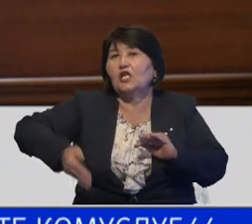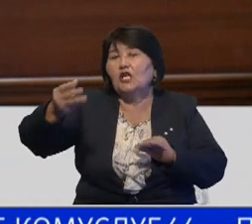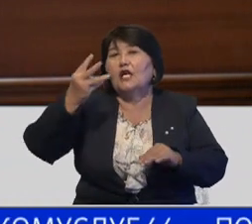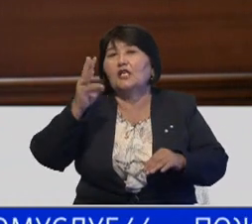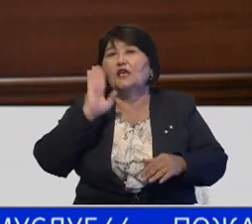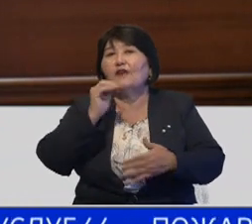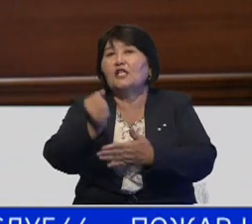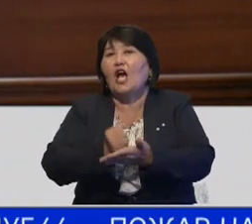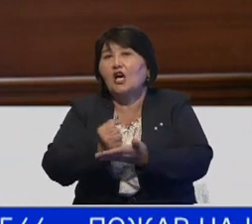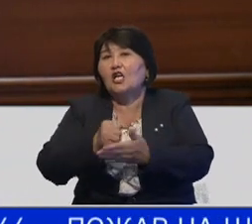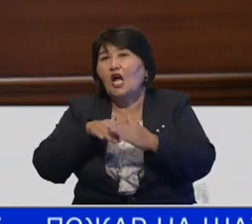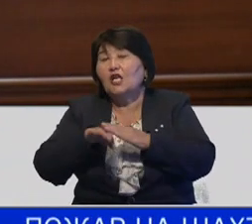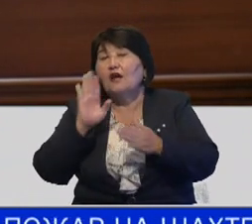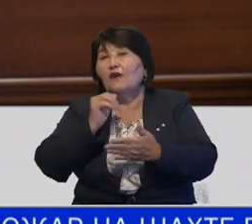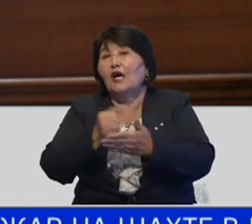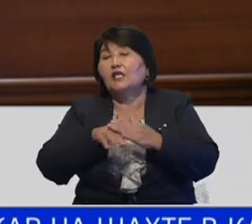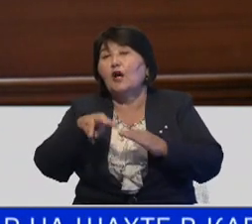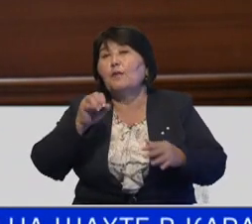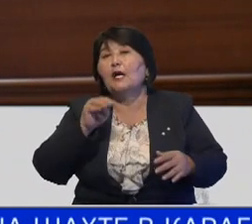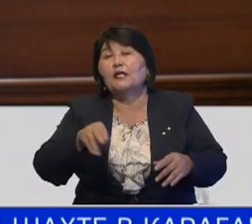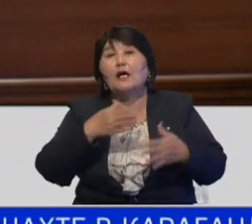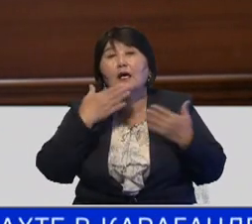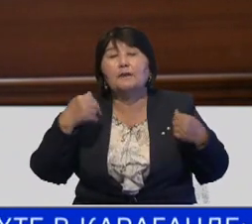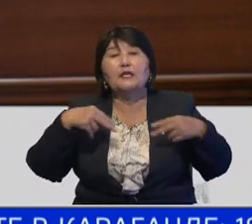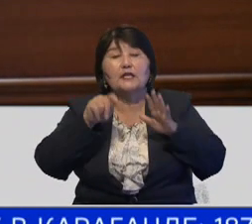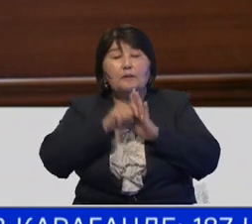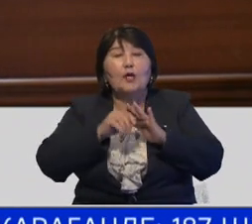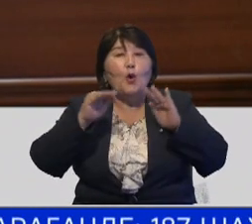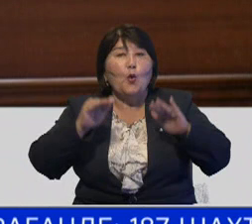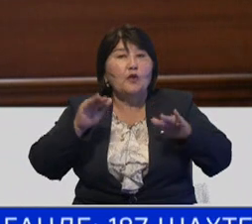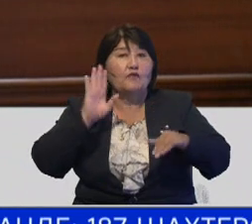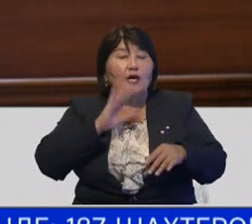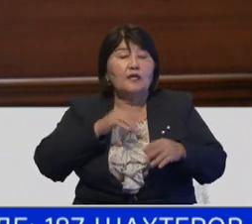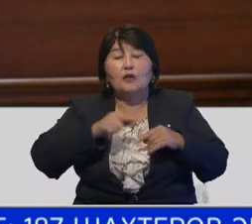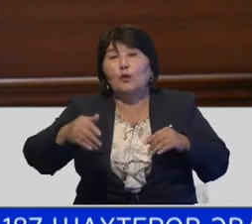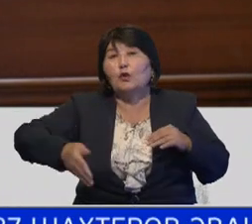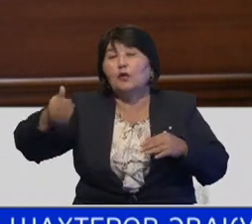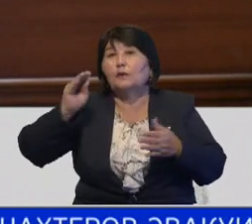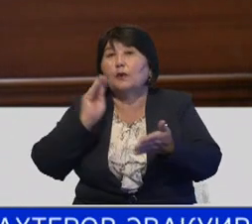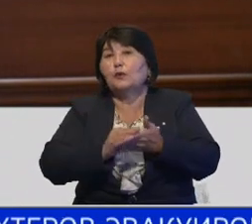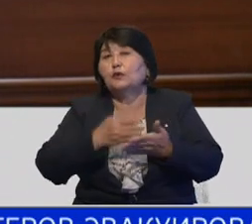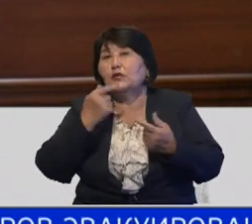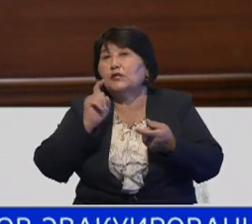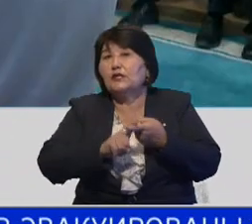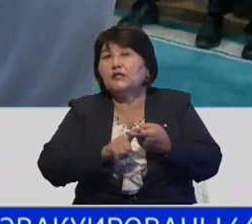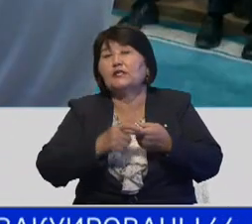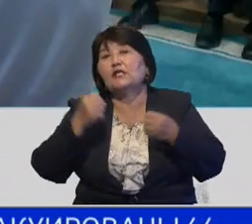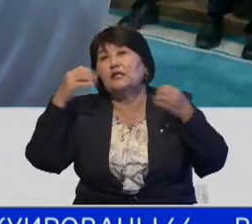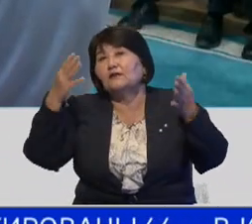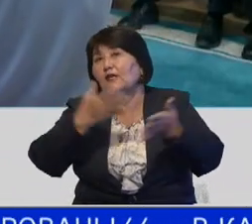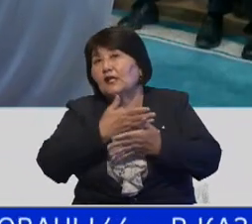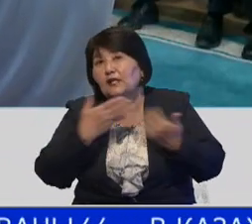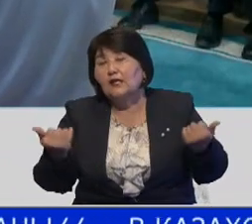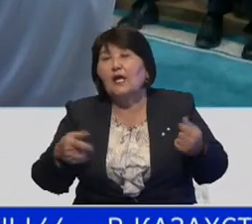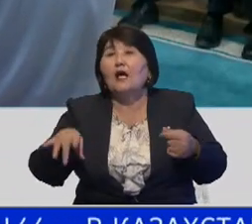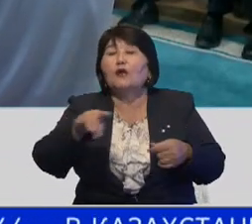и три водохранилища на водохранилище манап нет станции мониторинга уровня воды вдоль дамбы не установлены линии связи и освещения в